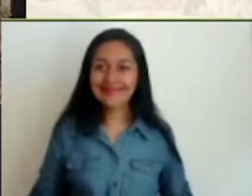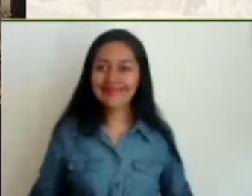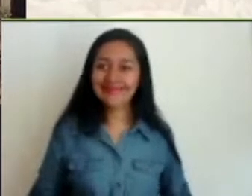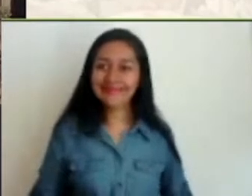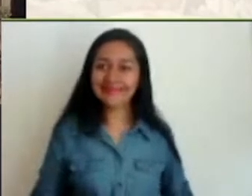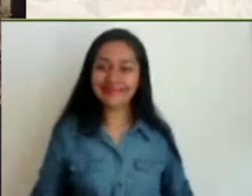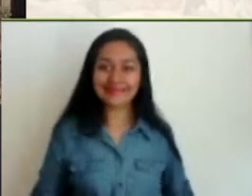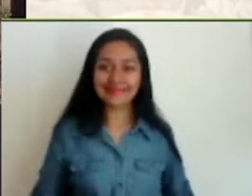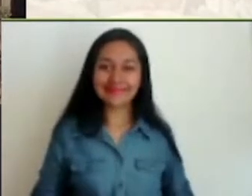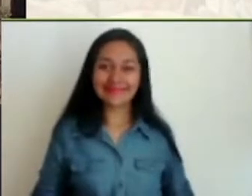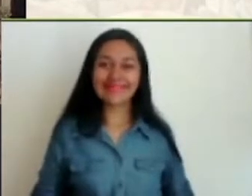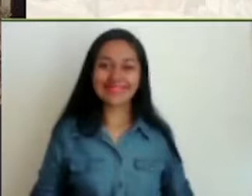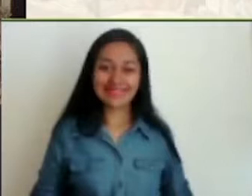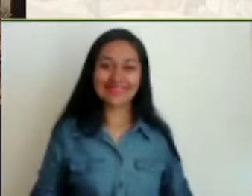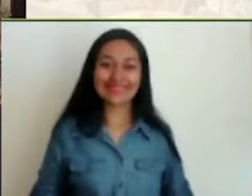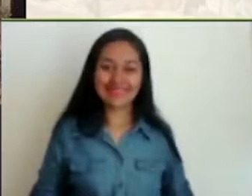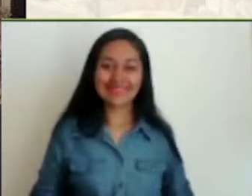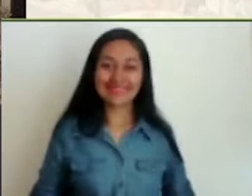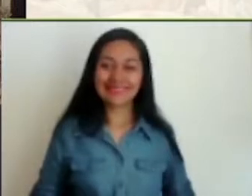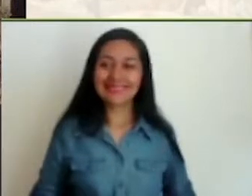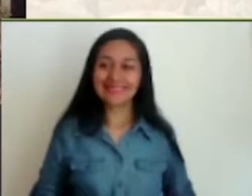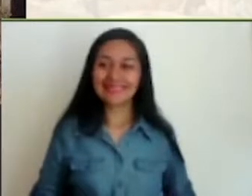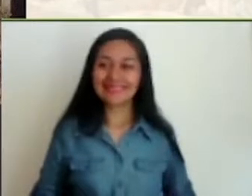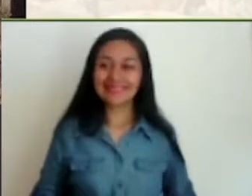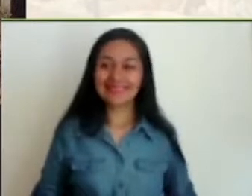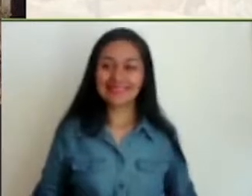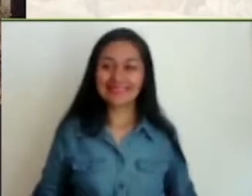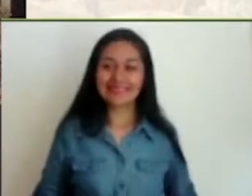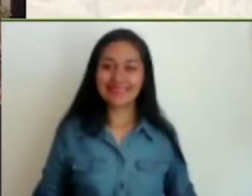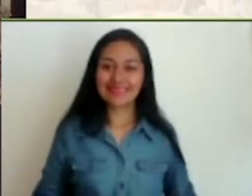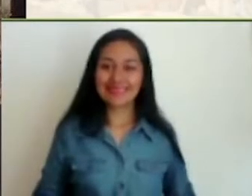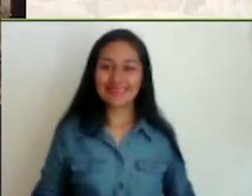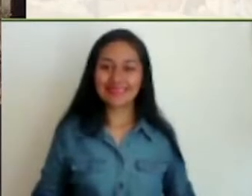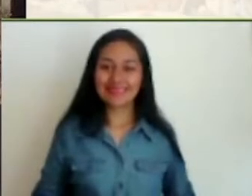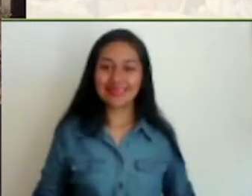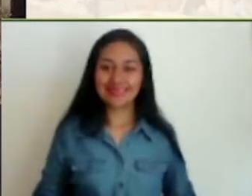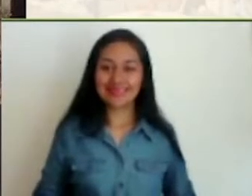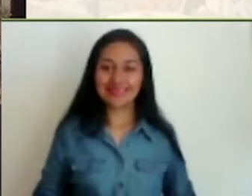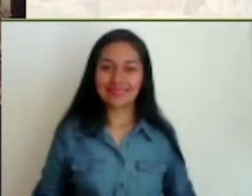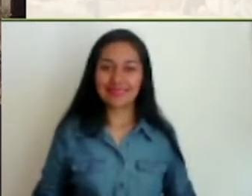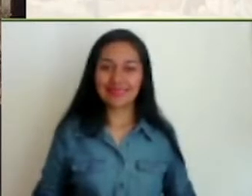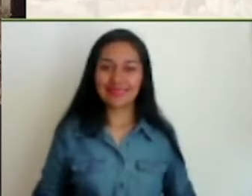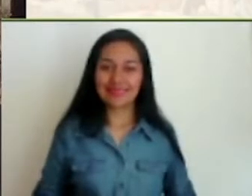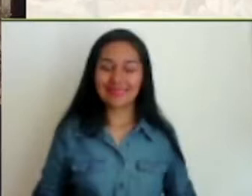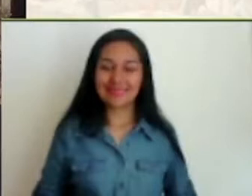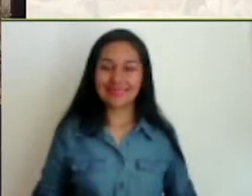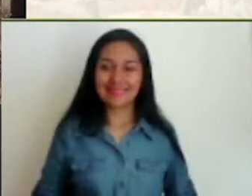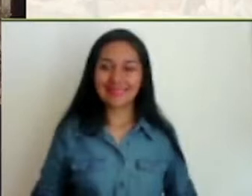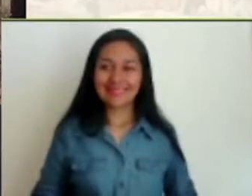Redemptori Votum, offerta votiva al Redentore, delimita l'area esterna della moneta.